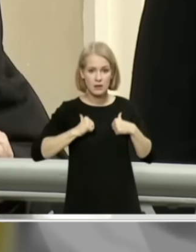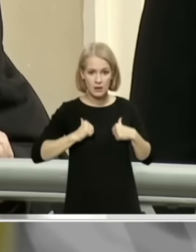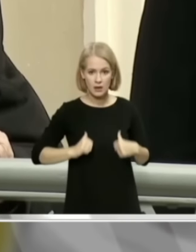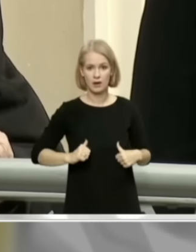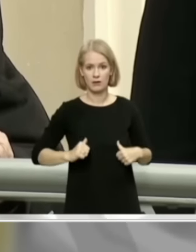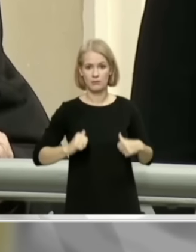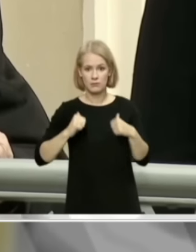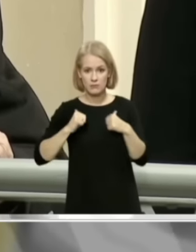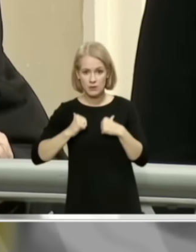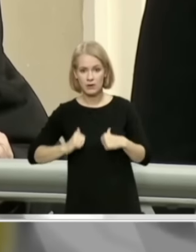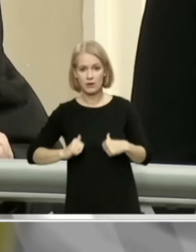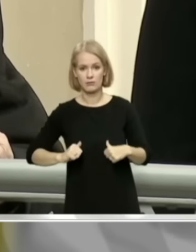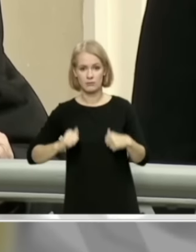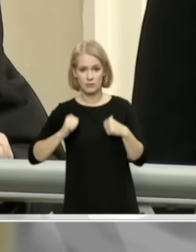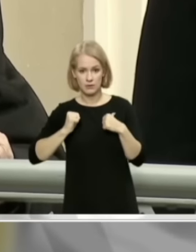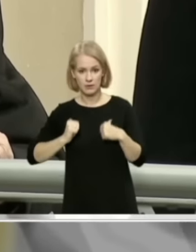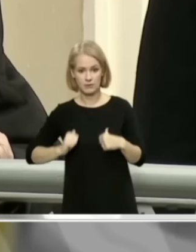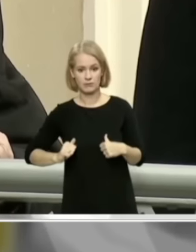ramybės.